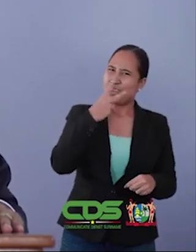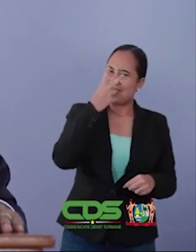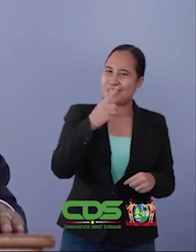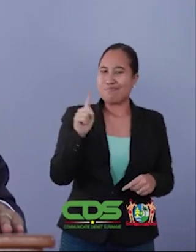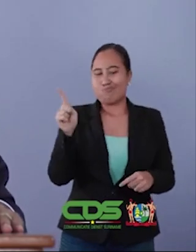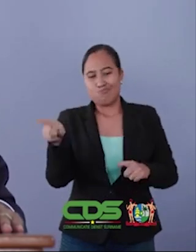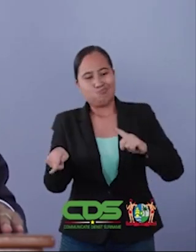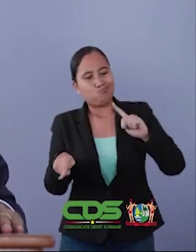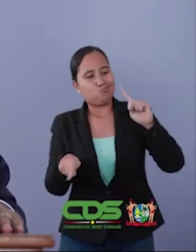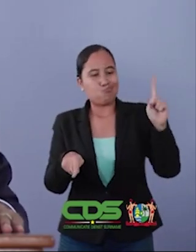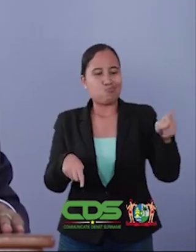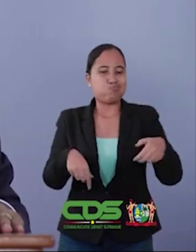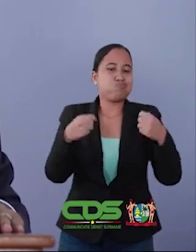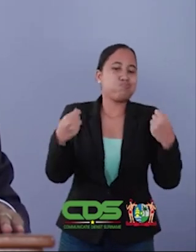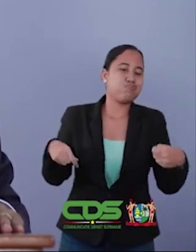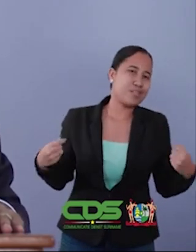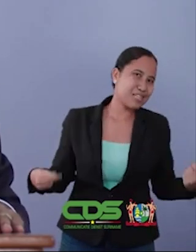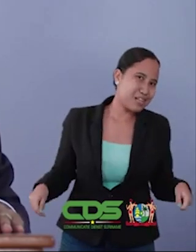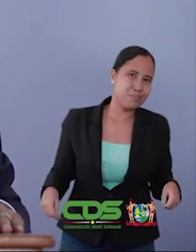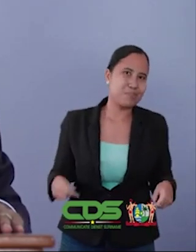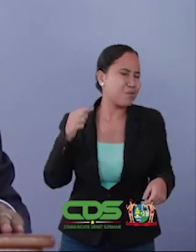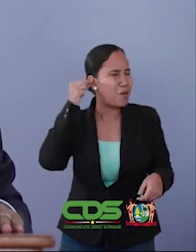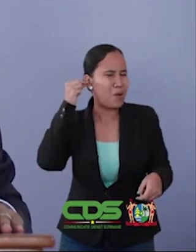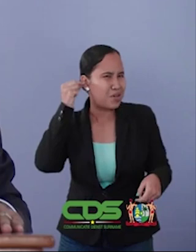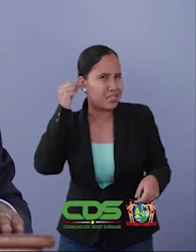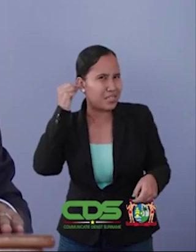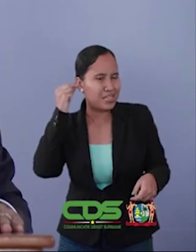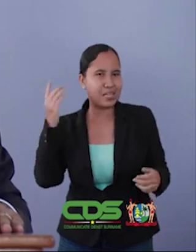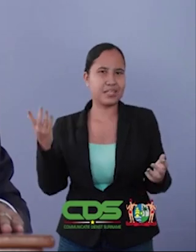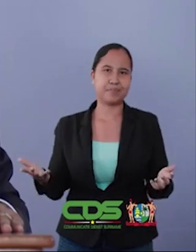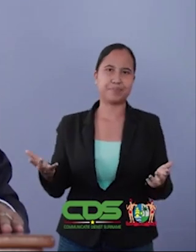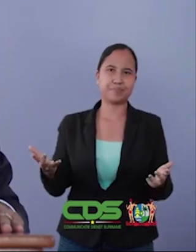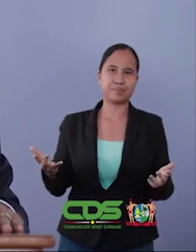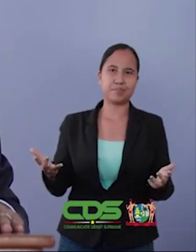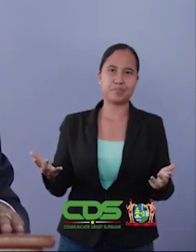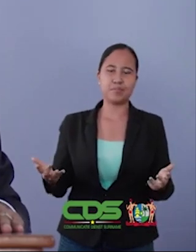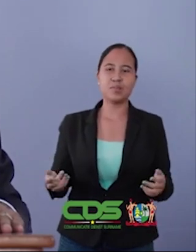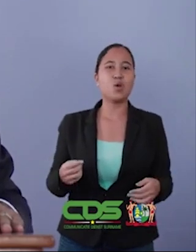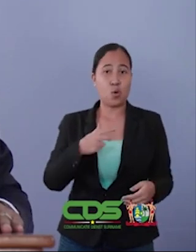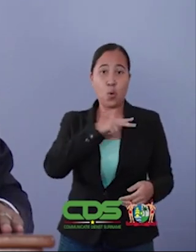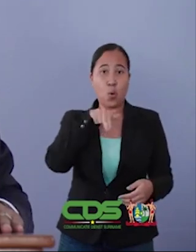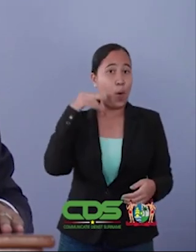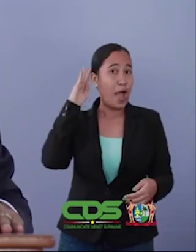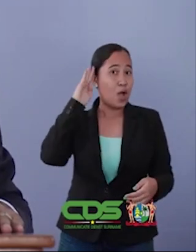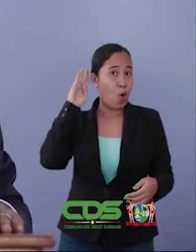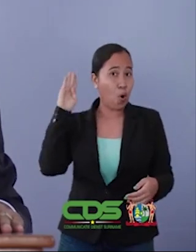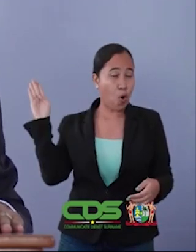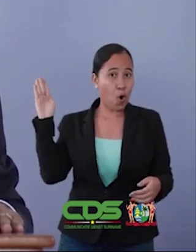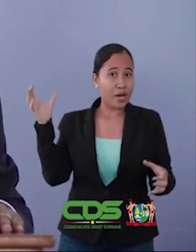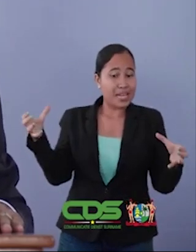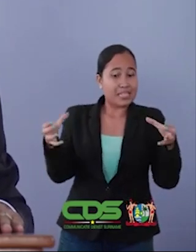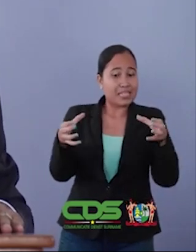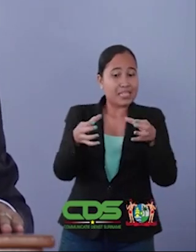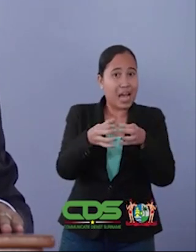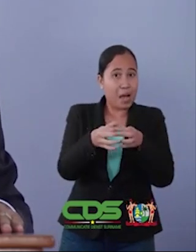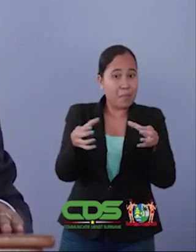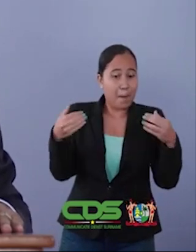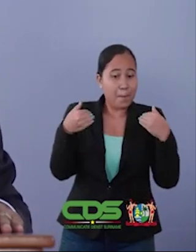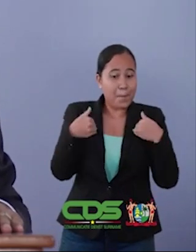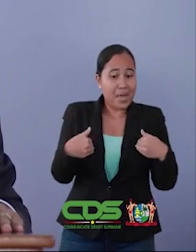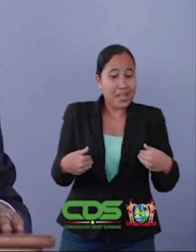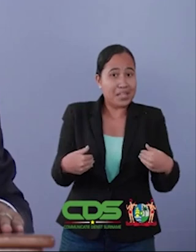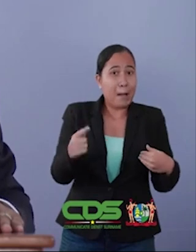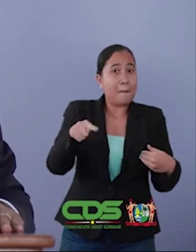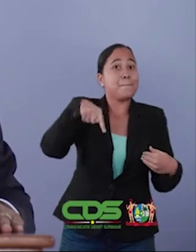verslapping van onze awareness omtrent COVID-19. Het komt ons ter oren dat het samenschoningsverbod